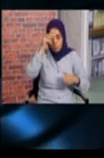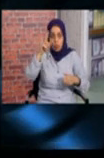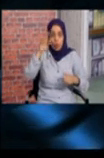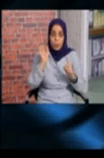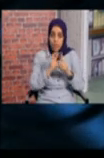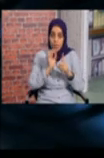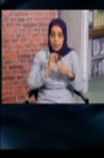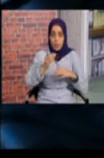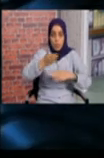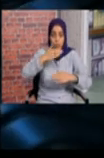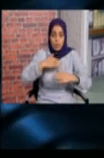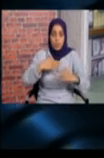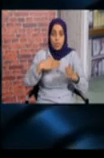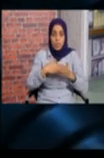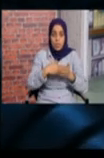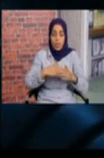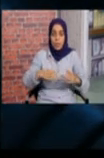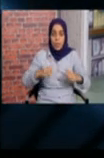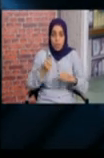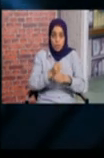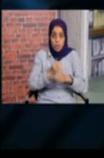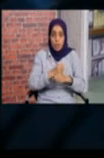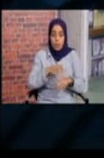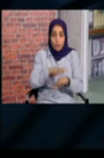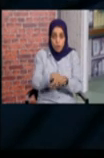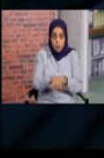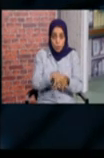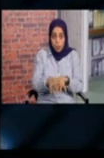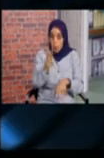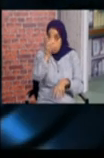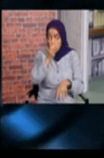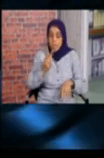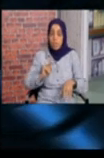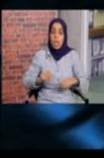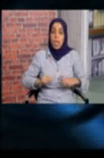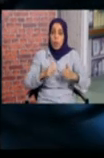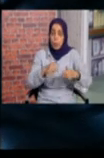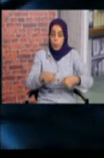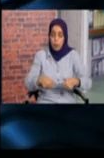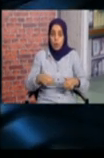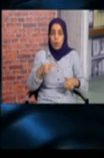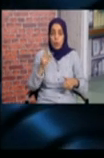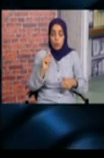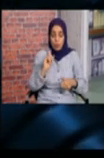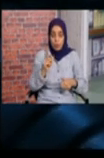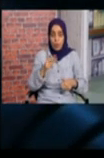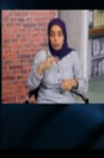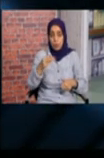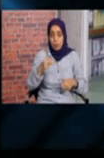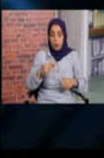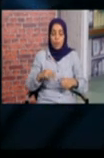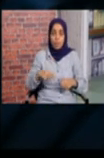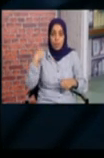قبل نهايه العام ان احنا نشتغل في اسوان وجنوب سيناء عشان نكون المبادره وصلت ل 21 محافظه على مستوى